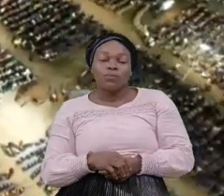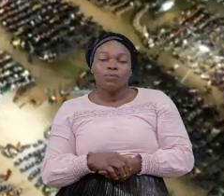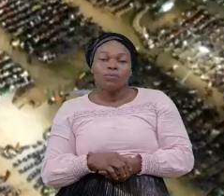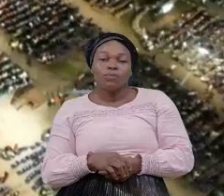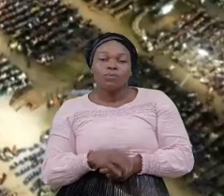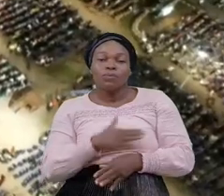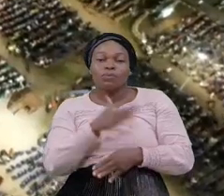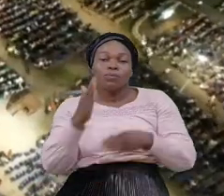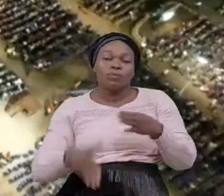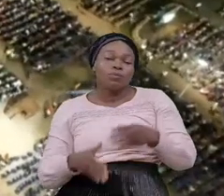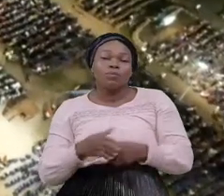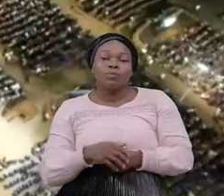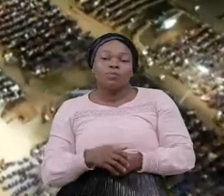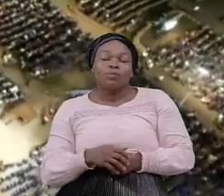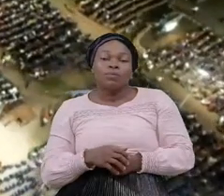Nous sommes maintenant prêts.